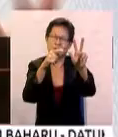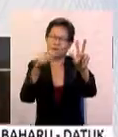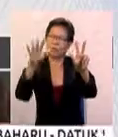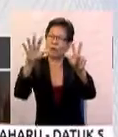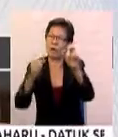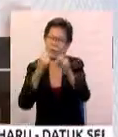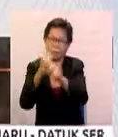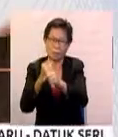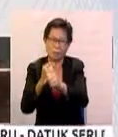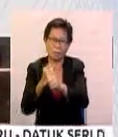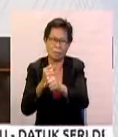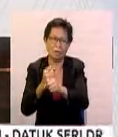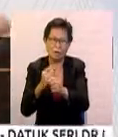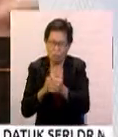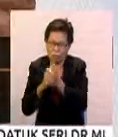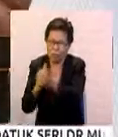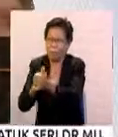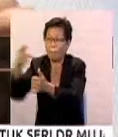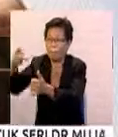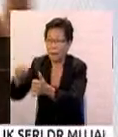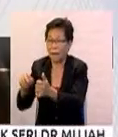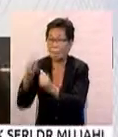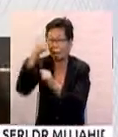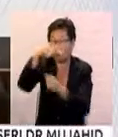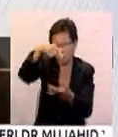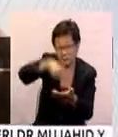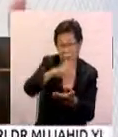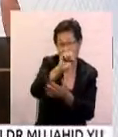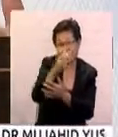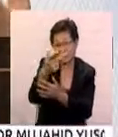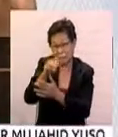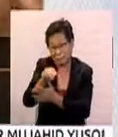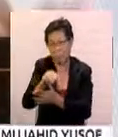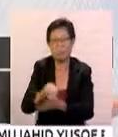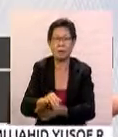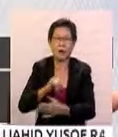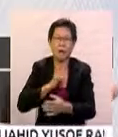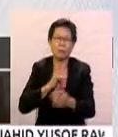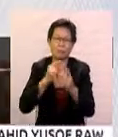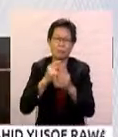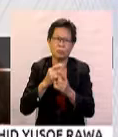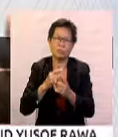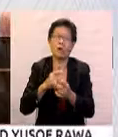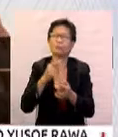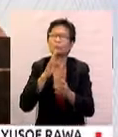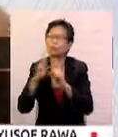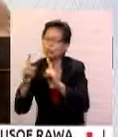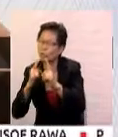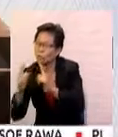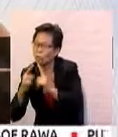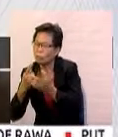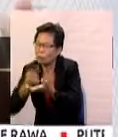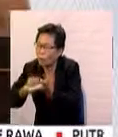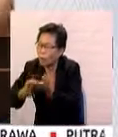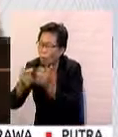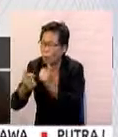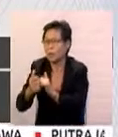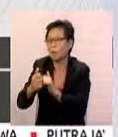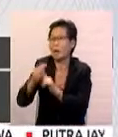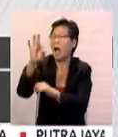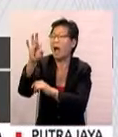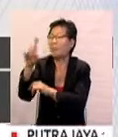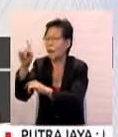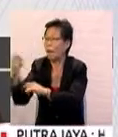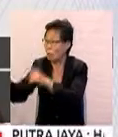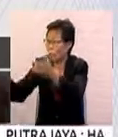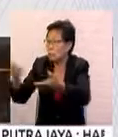the financer for this scheme. So probably I'm talking to foreign investors to see whether they want to come into the